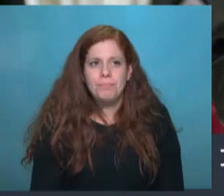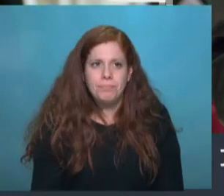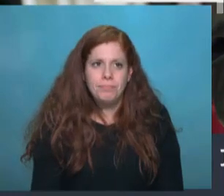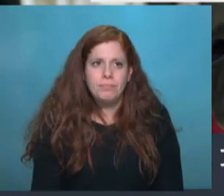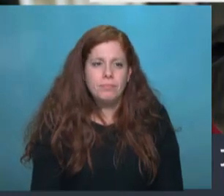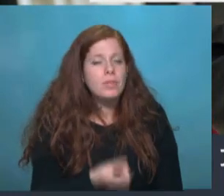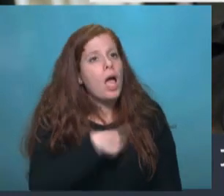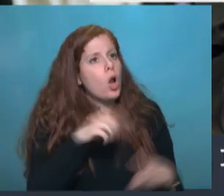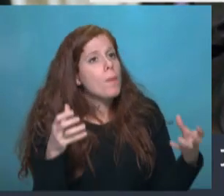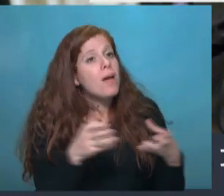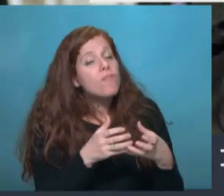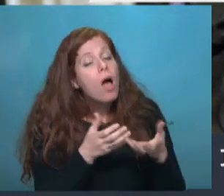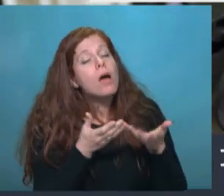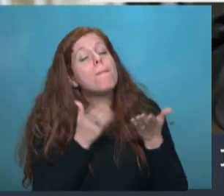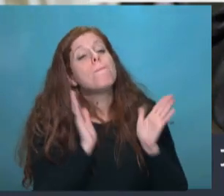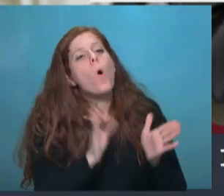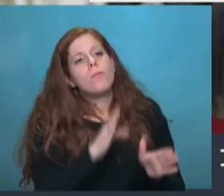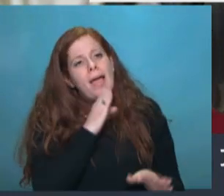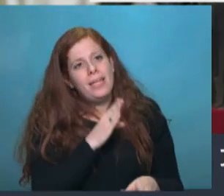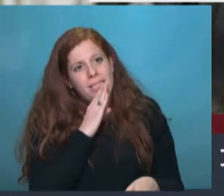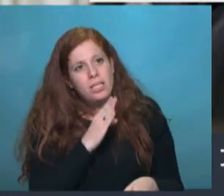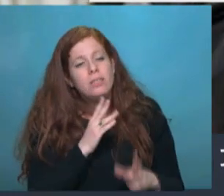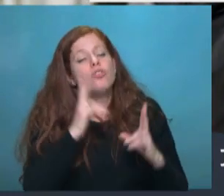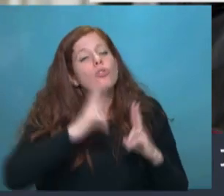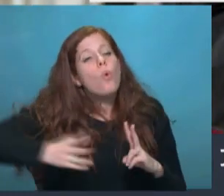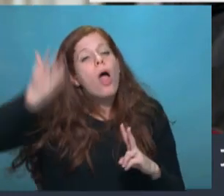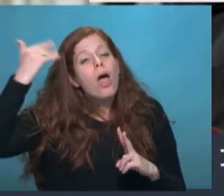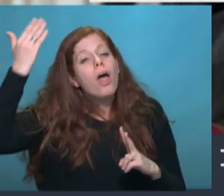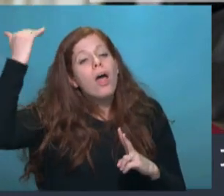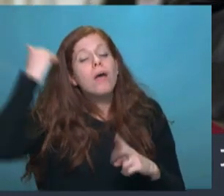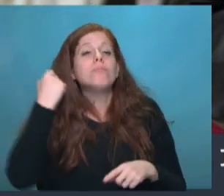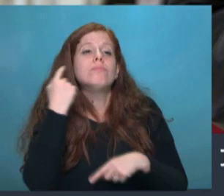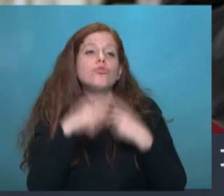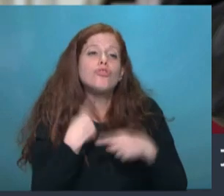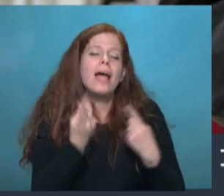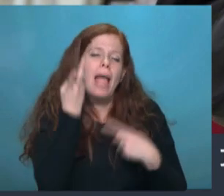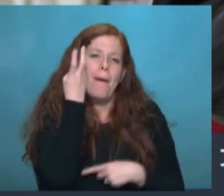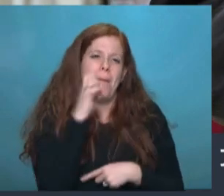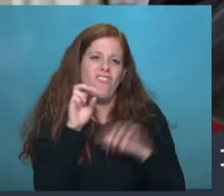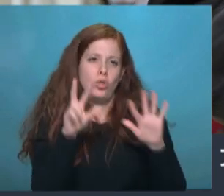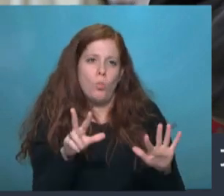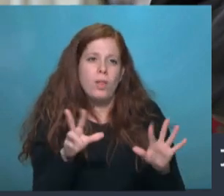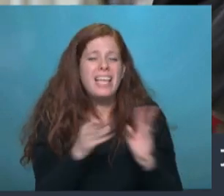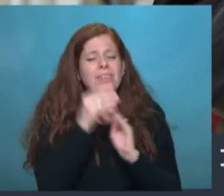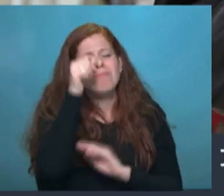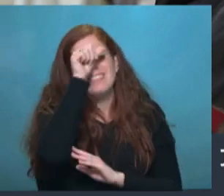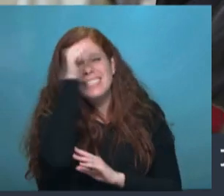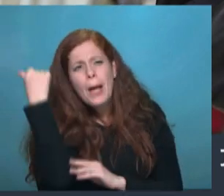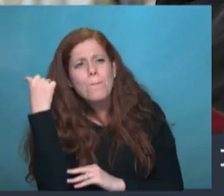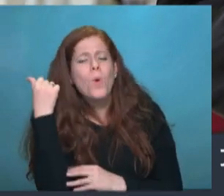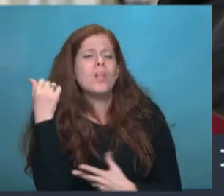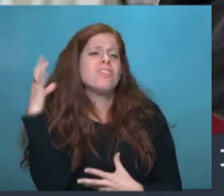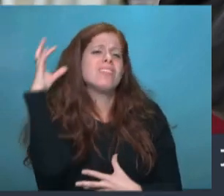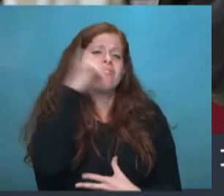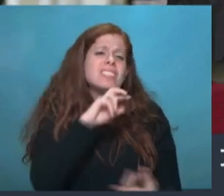אנחנו בחברה מאוד בעייתית, שתקועה אי שם בשנת 48, עם סטיגמות ועם תפיסת